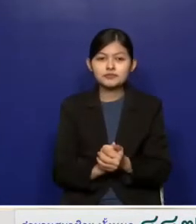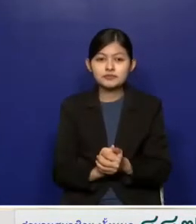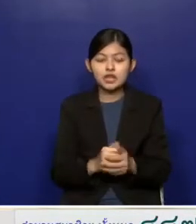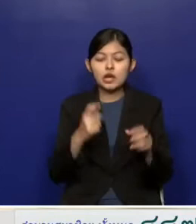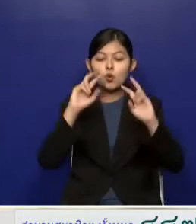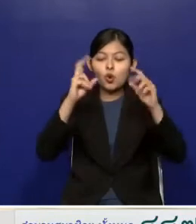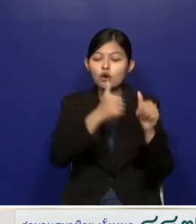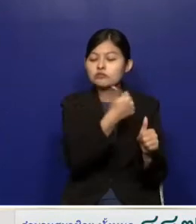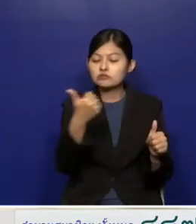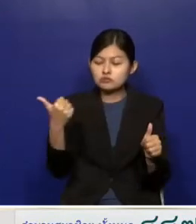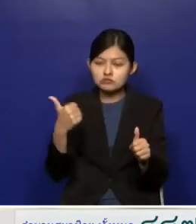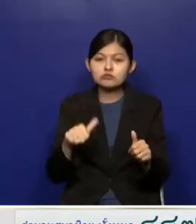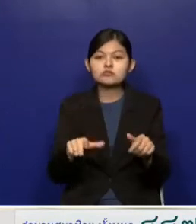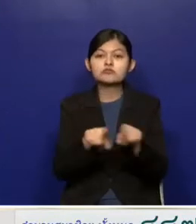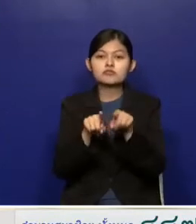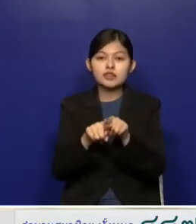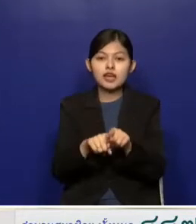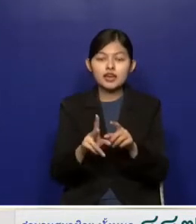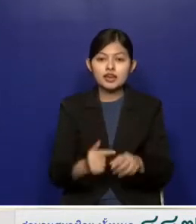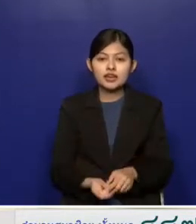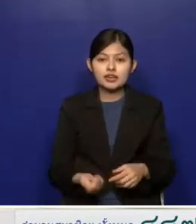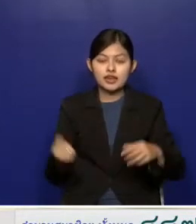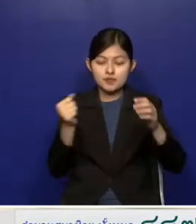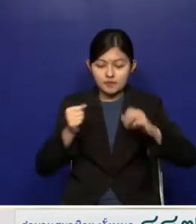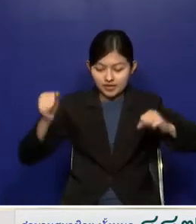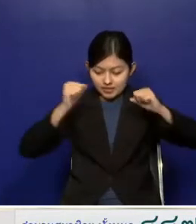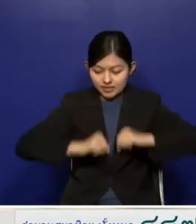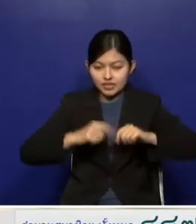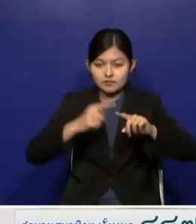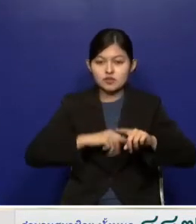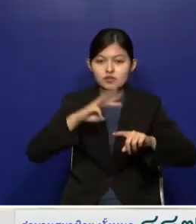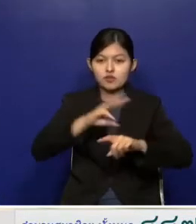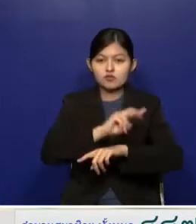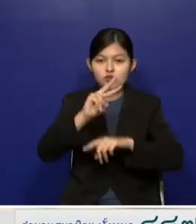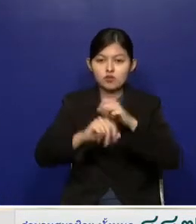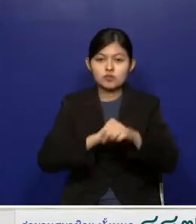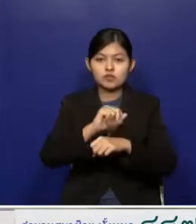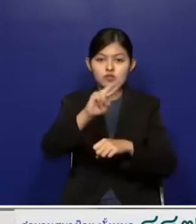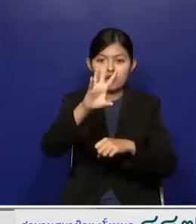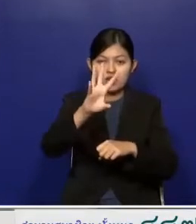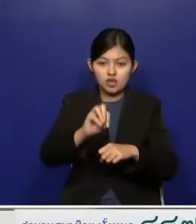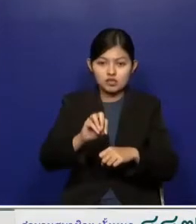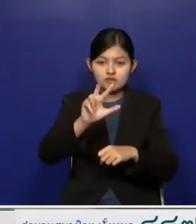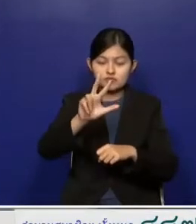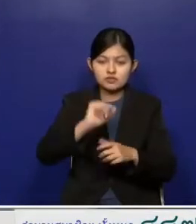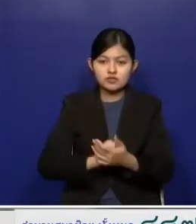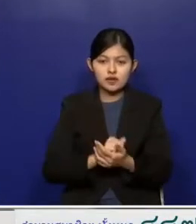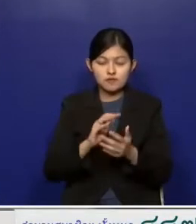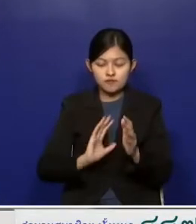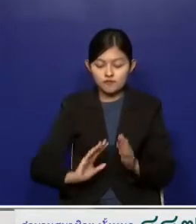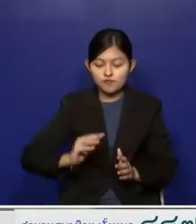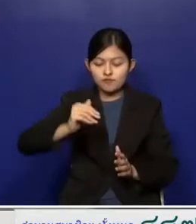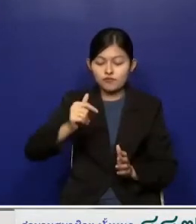บผมเรีธมฐานว่าในมะติโลิมr 2 โ 53 ที่พูดถเรื่องมาตรการฟื้นฟรระยะสั้น